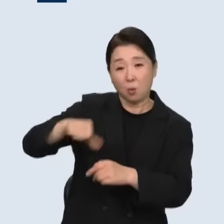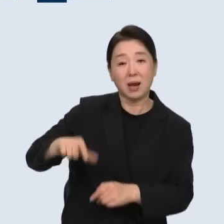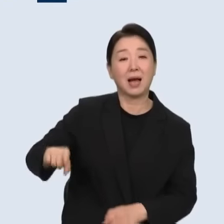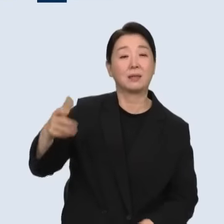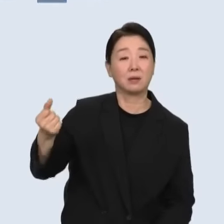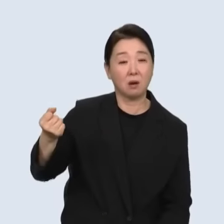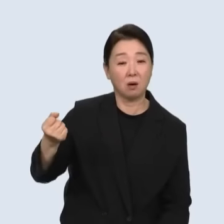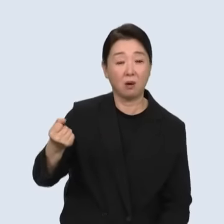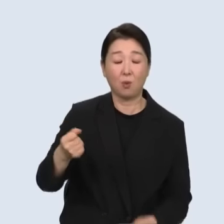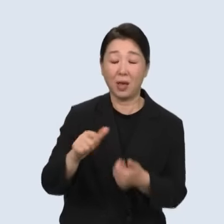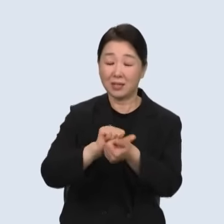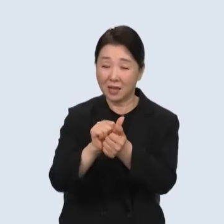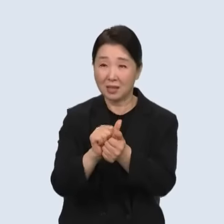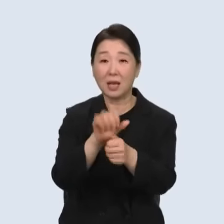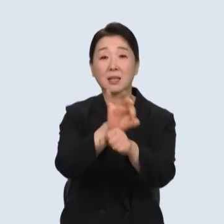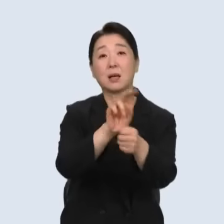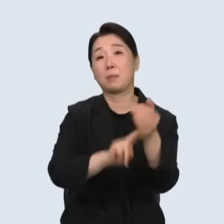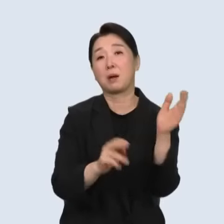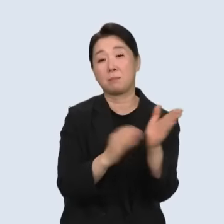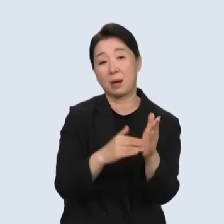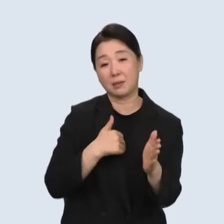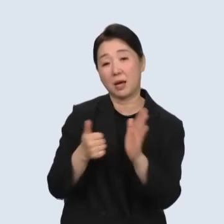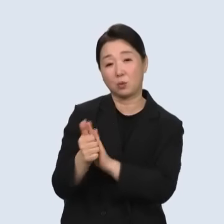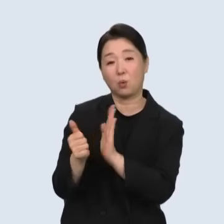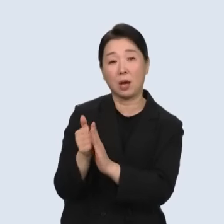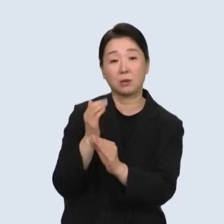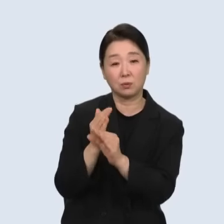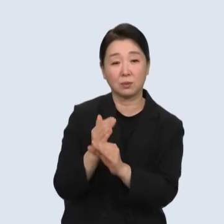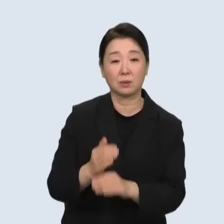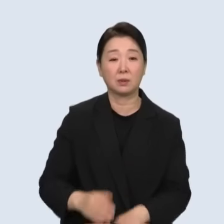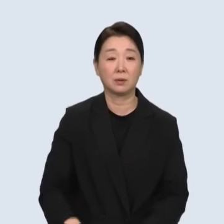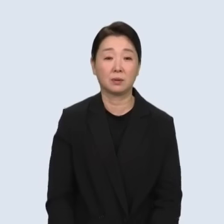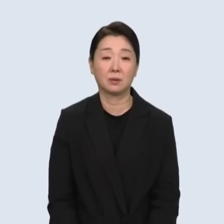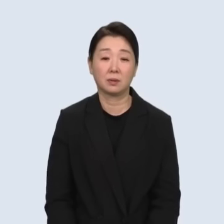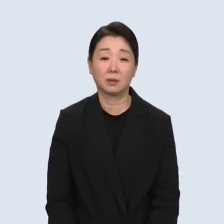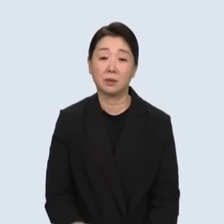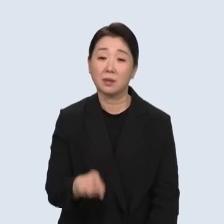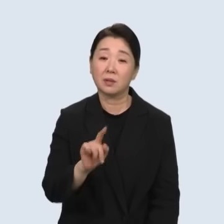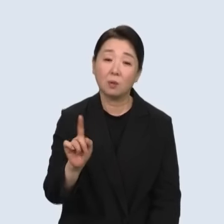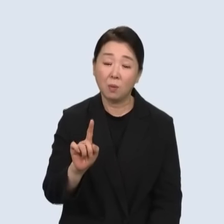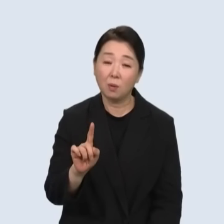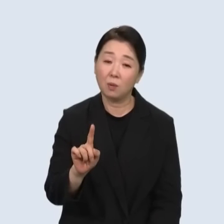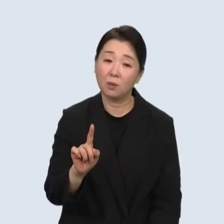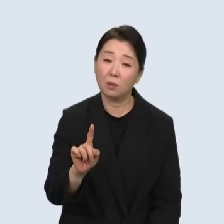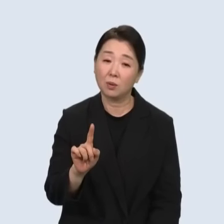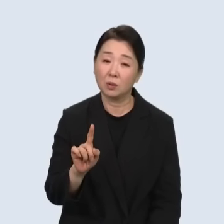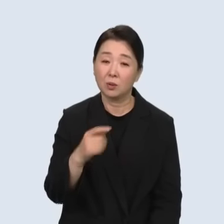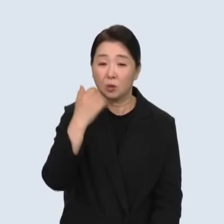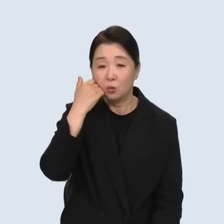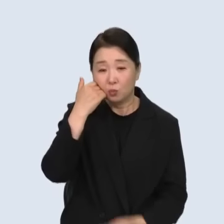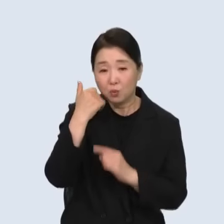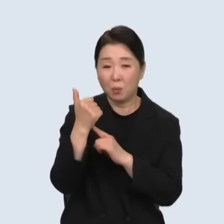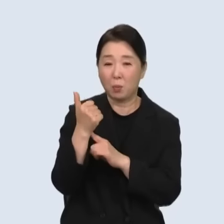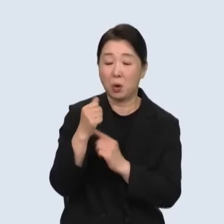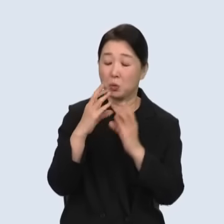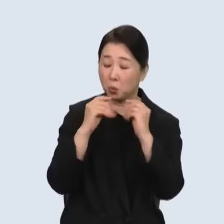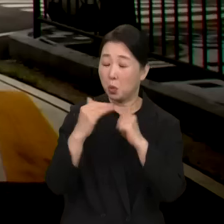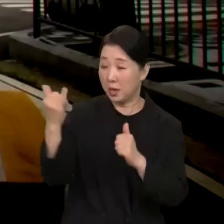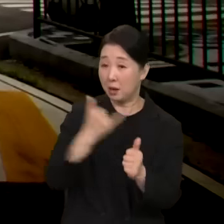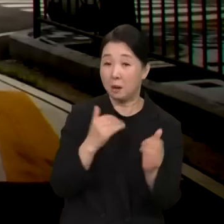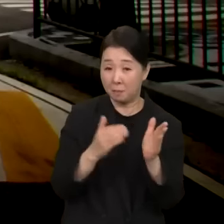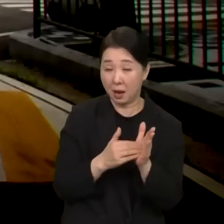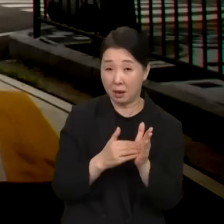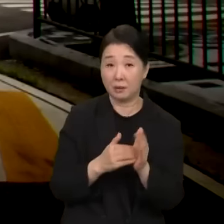사고 팔고 했던 거거든. 내가 좀 도와주고 있거든. 이걸 어떻게 어제 이제 토요일 날 연락이 왔더라고. 직원 통해